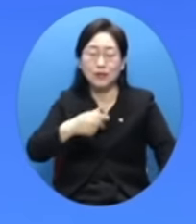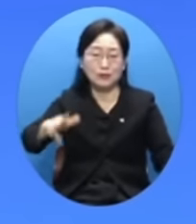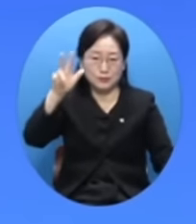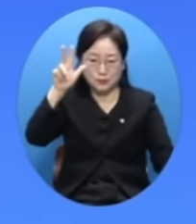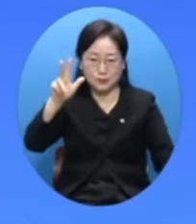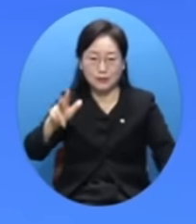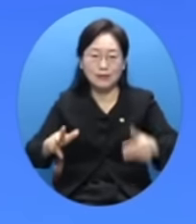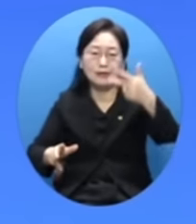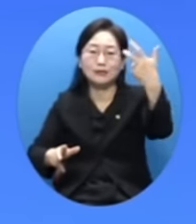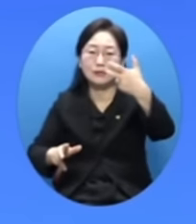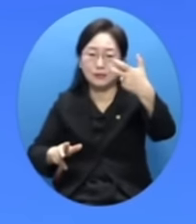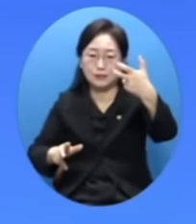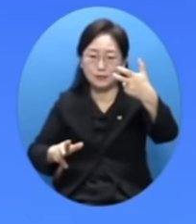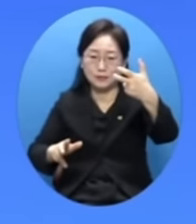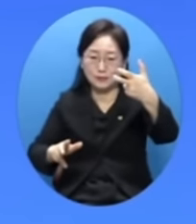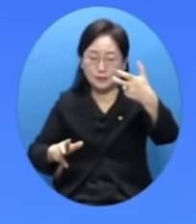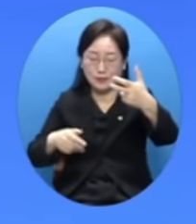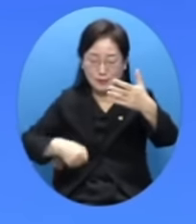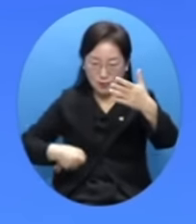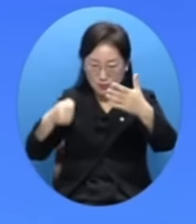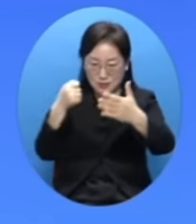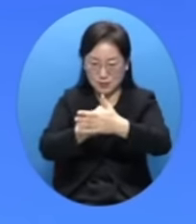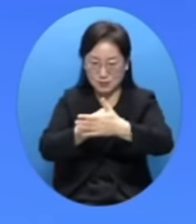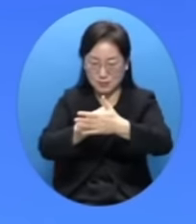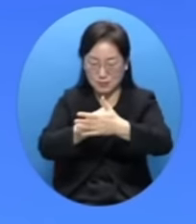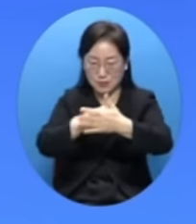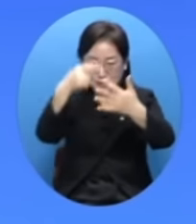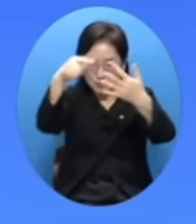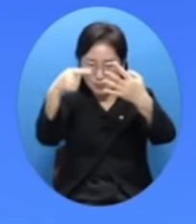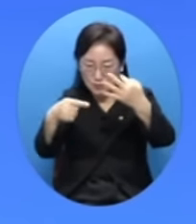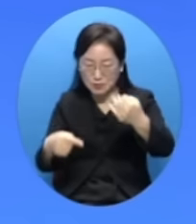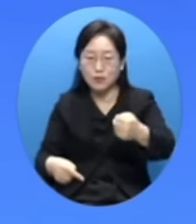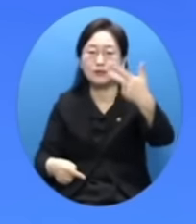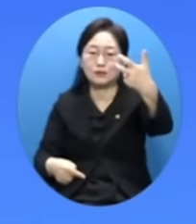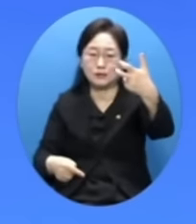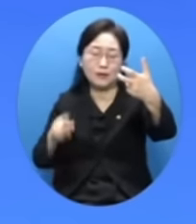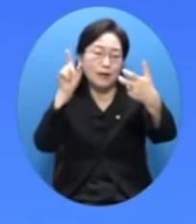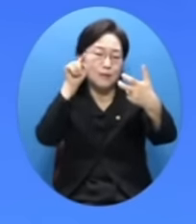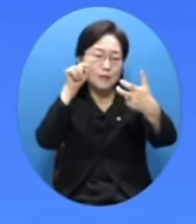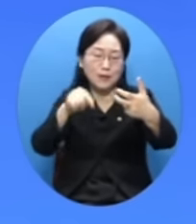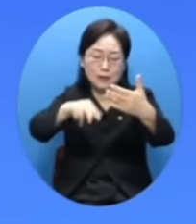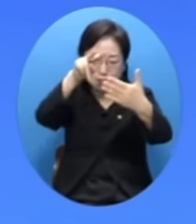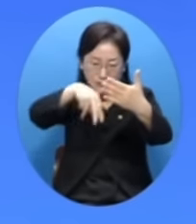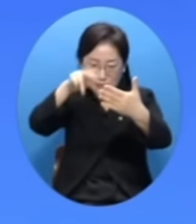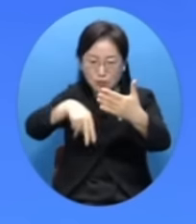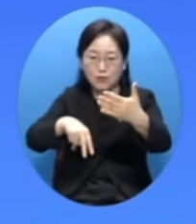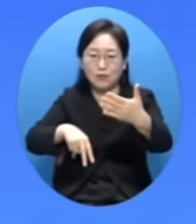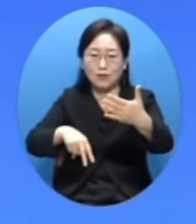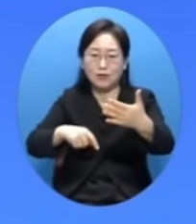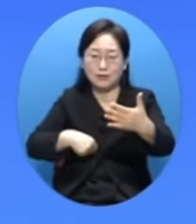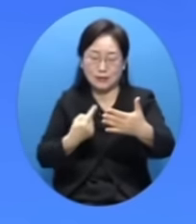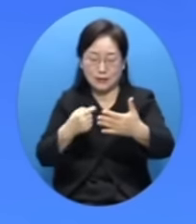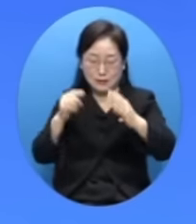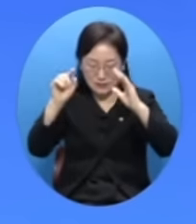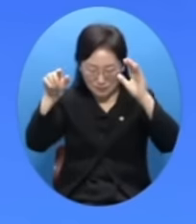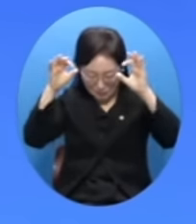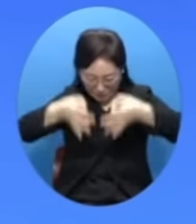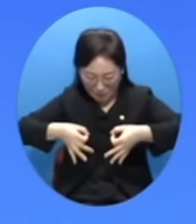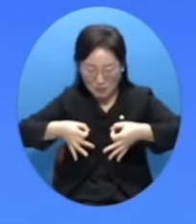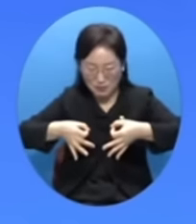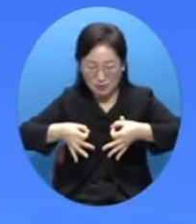70가지 결심문 만들어 가지고 매일같이 7까지 결심문 읽으면서 자신의 신앙을